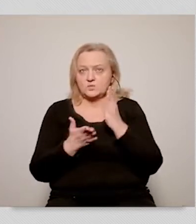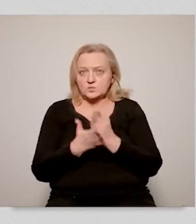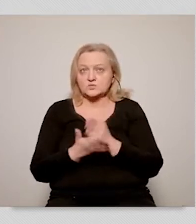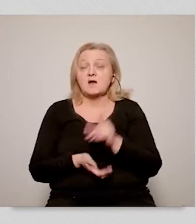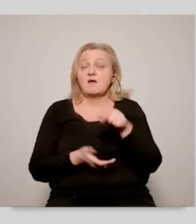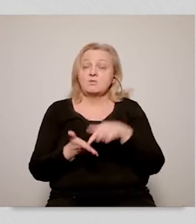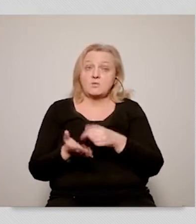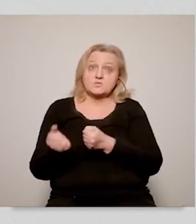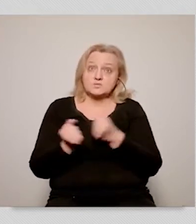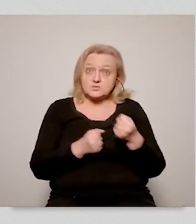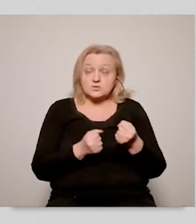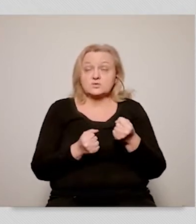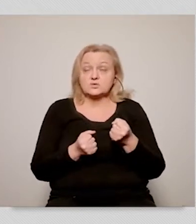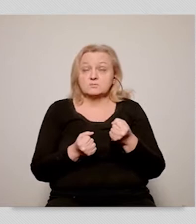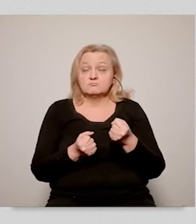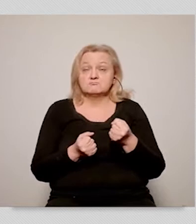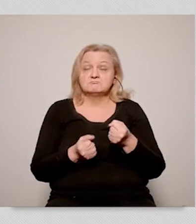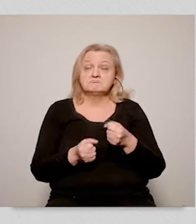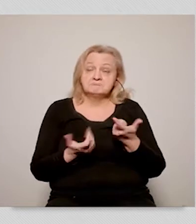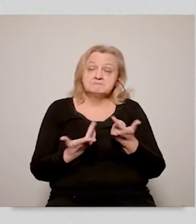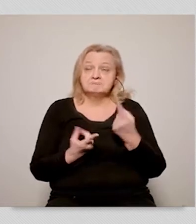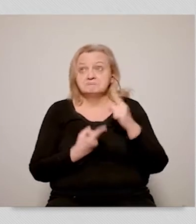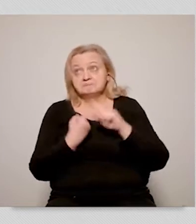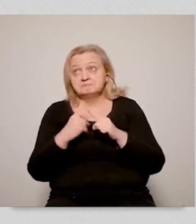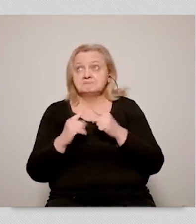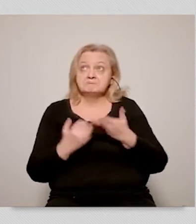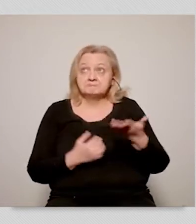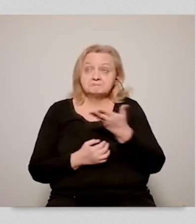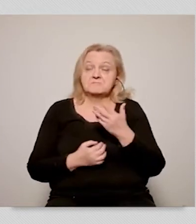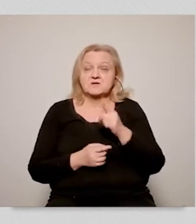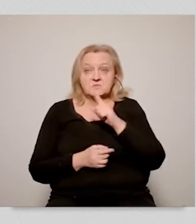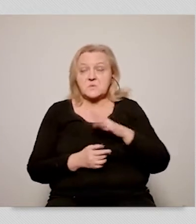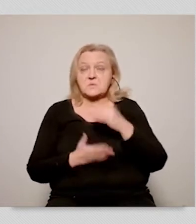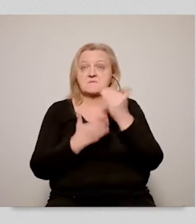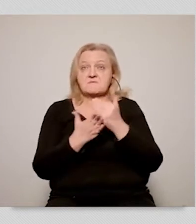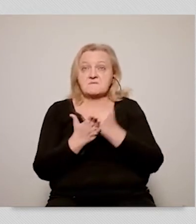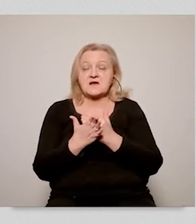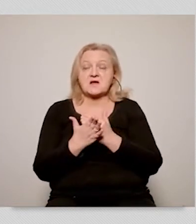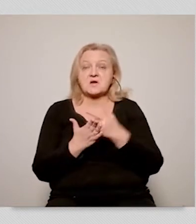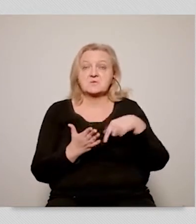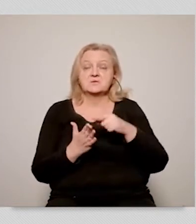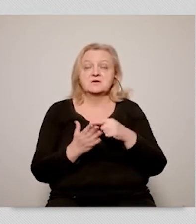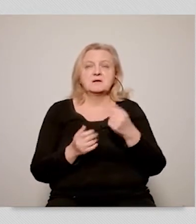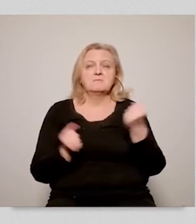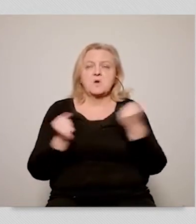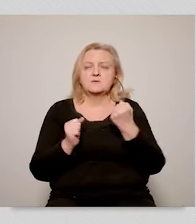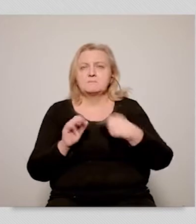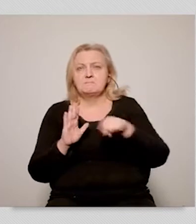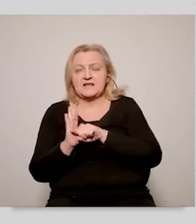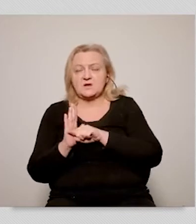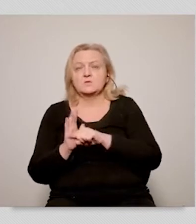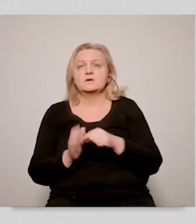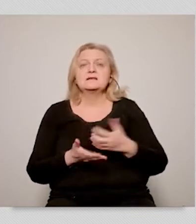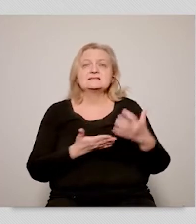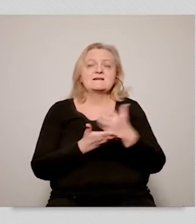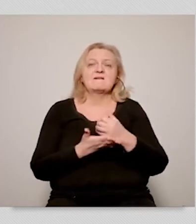stanie utrzymać tego typu właśnie konsensus społeczny w warunkach wysokiego zadłużenia, malejących dochodów